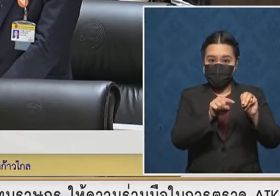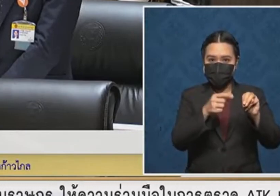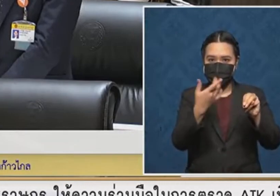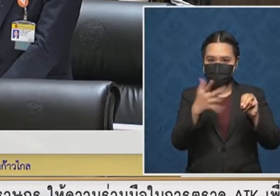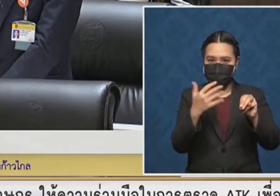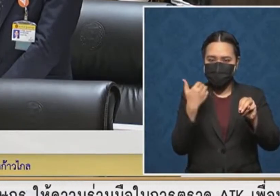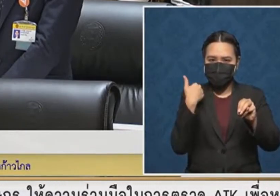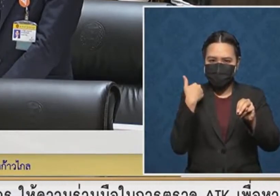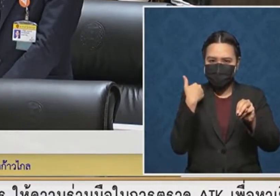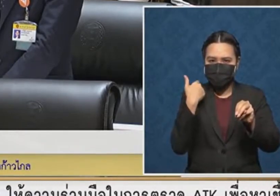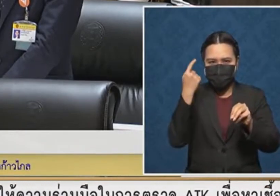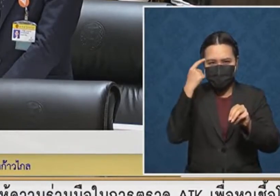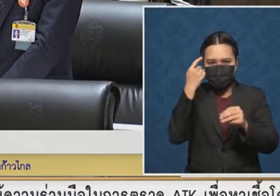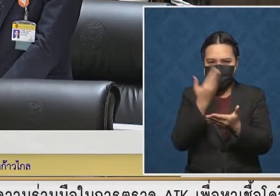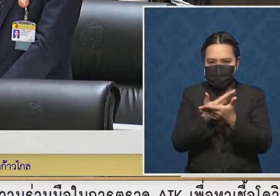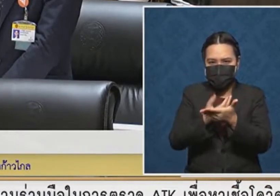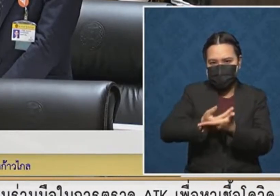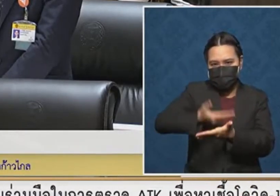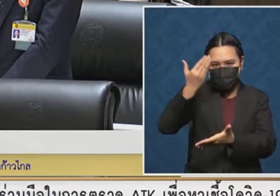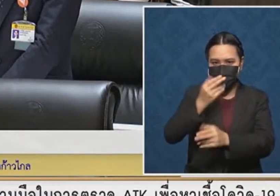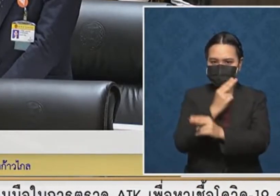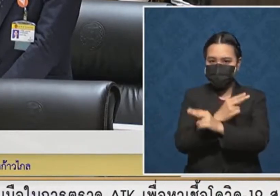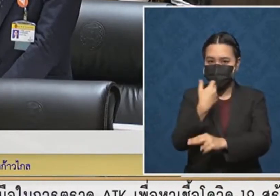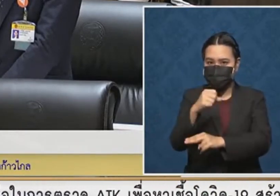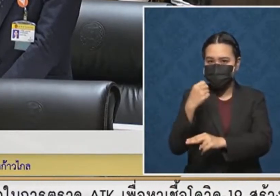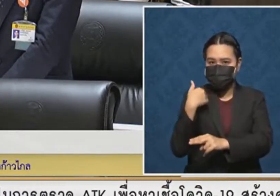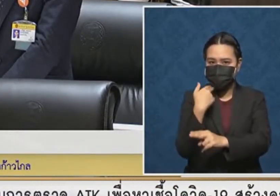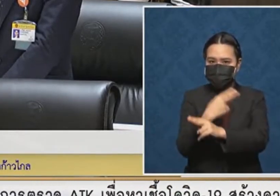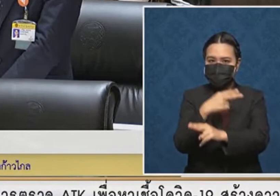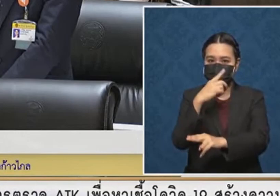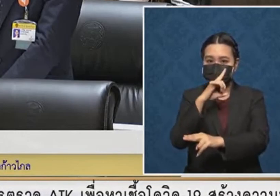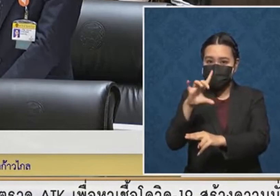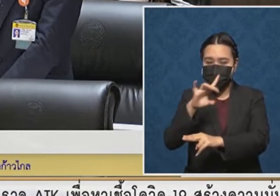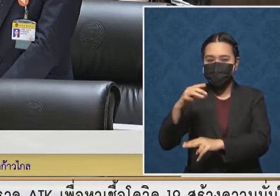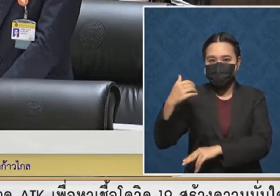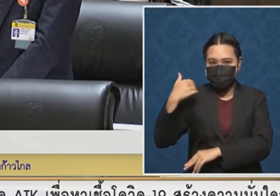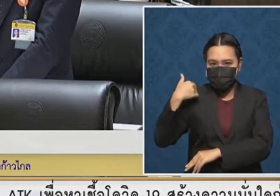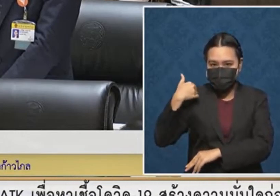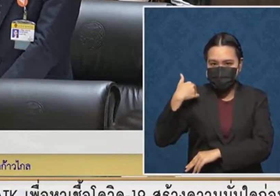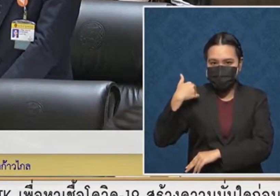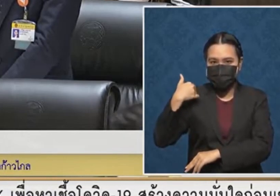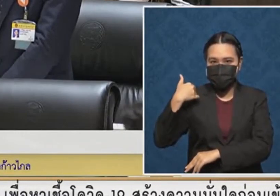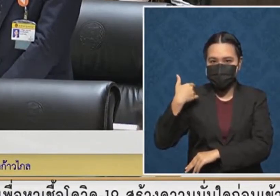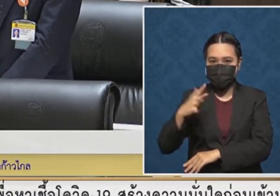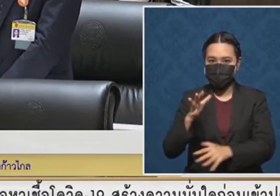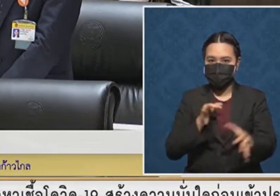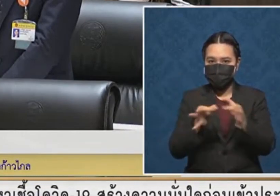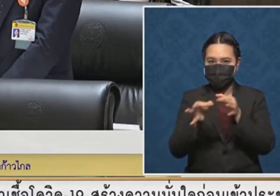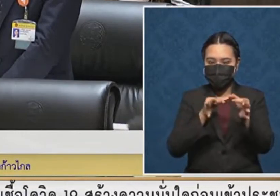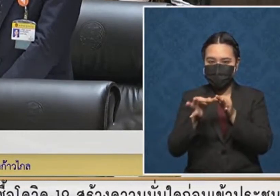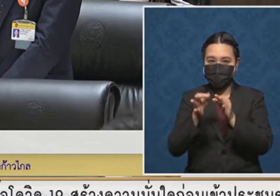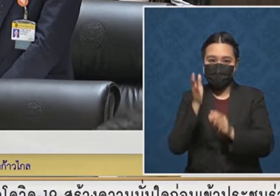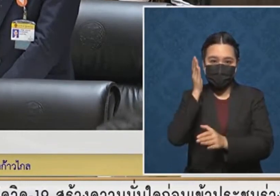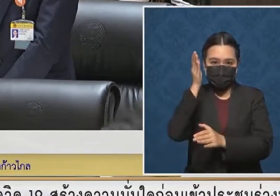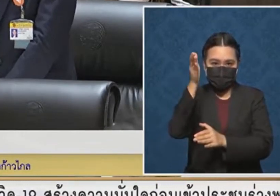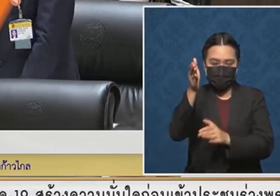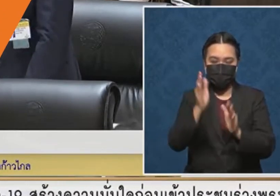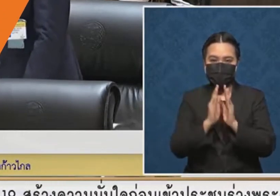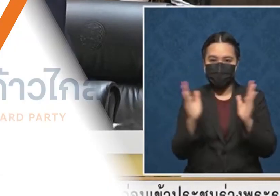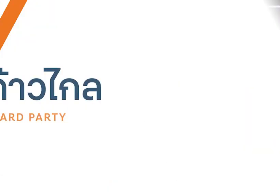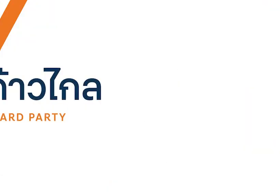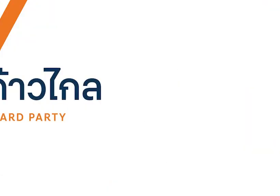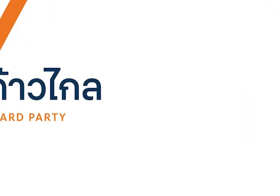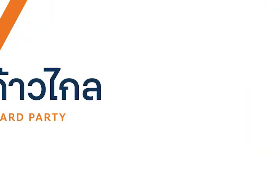ครึ่งที่ราคาเกิน over สัก 10 เท่าก็มี 100 เท่าก็มีก็เดียวจะอภิบรายในมาตราต่ไปนะคร ขอบคครั